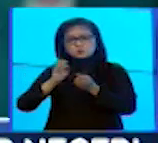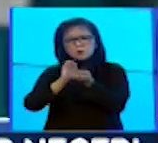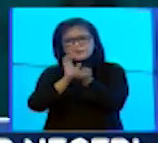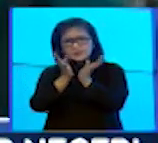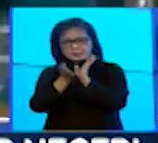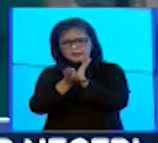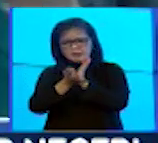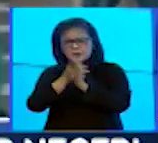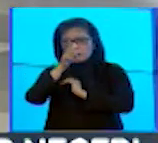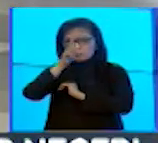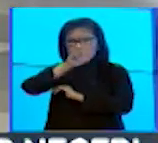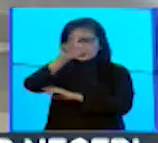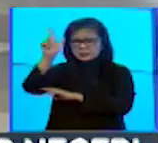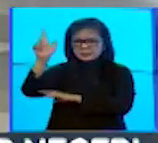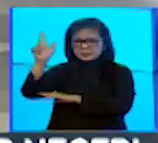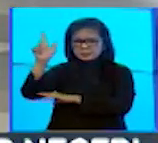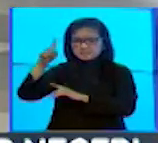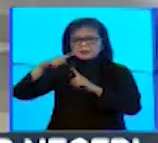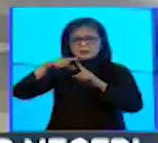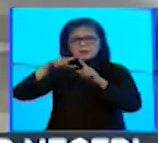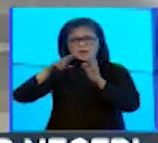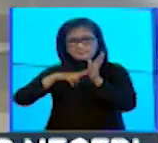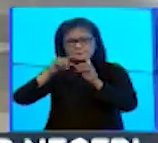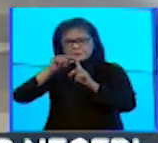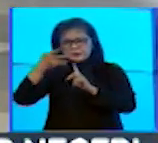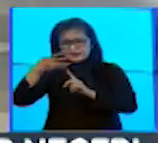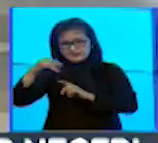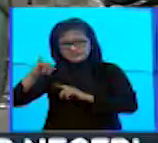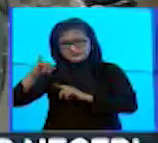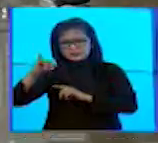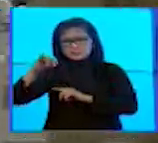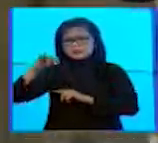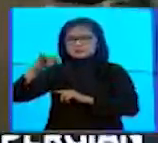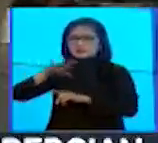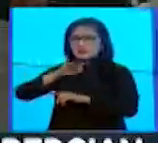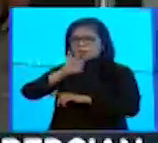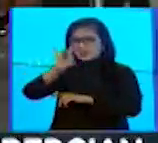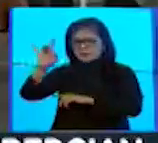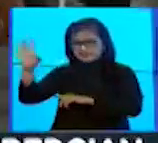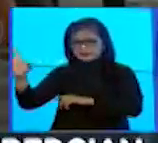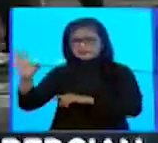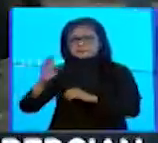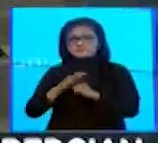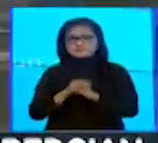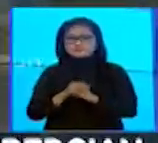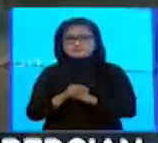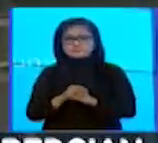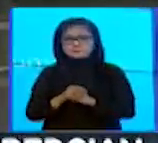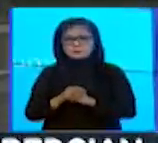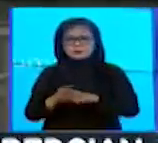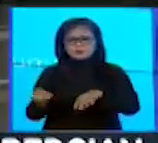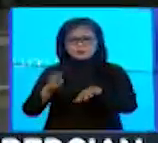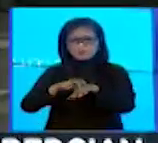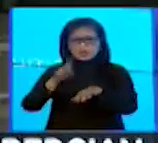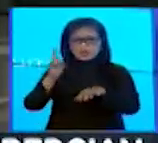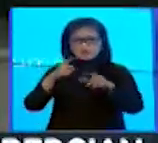dan juga Taipei. Untuk perjalanan itu sendiri, para penumpang diwajibkan untuk membawa SIKM dan juga dokumen persyaratan